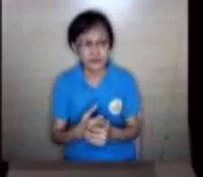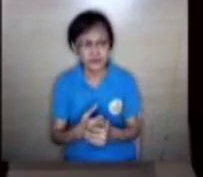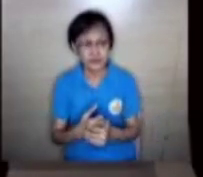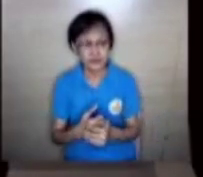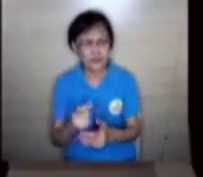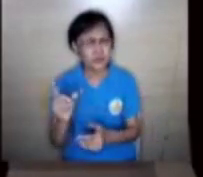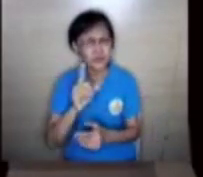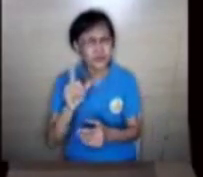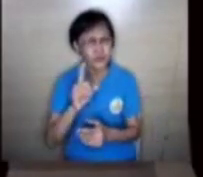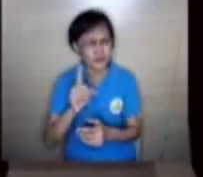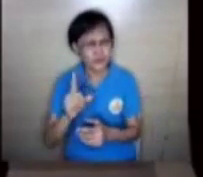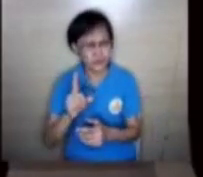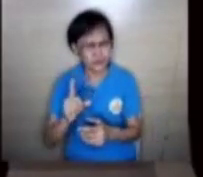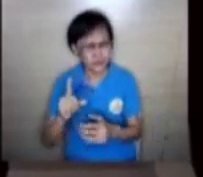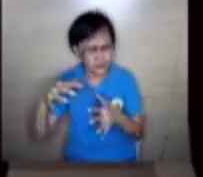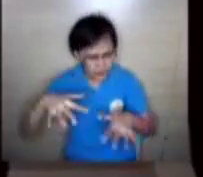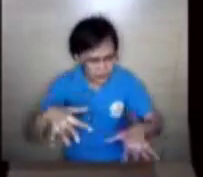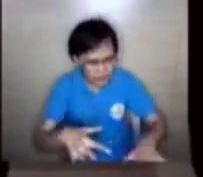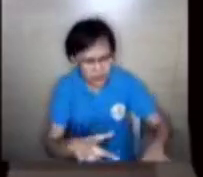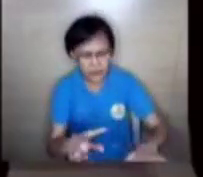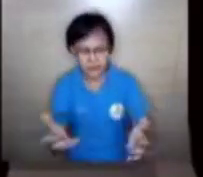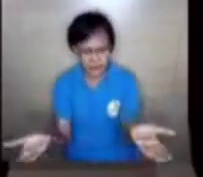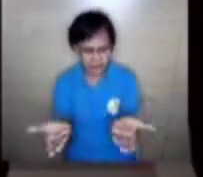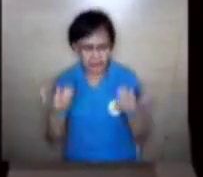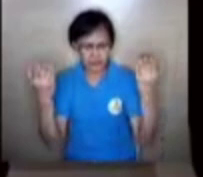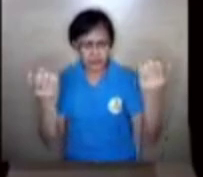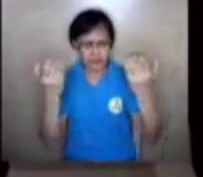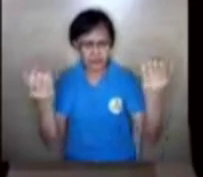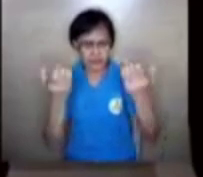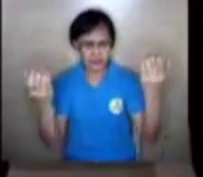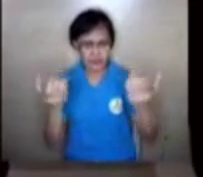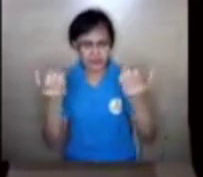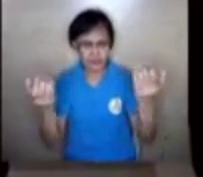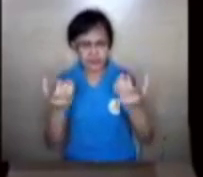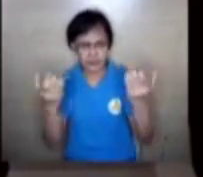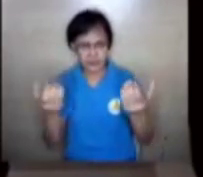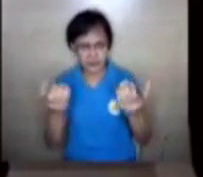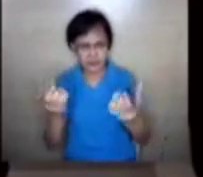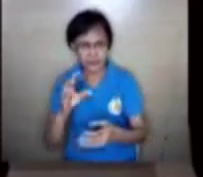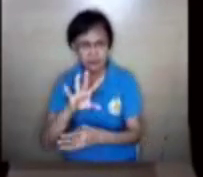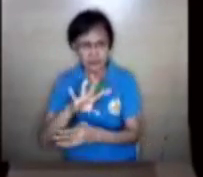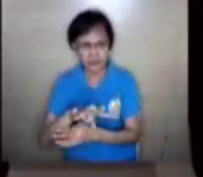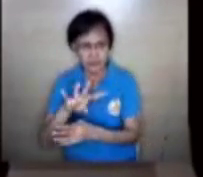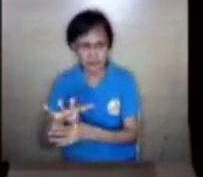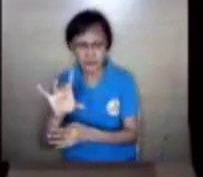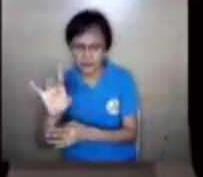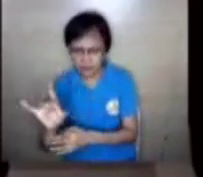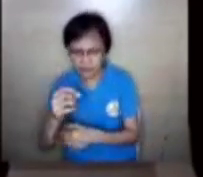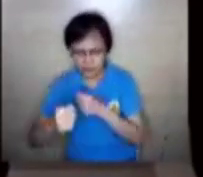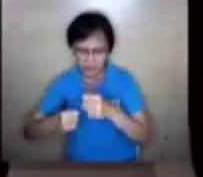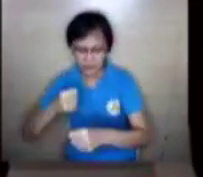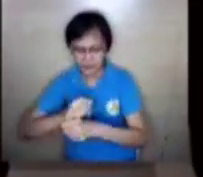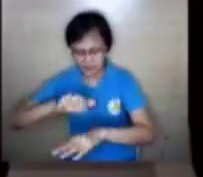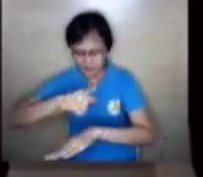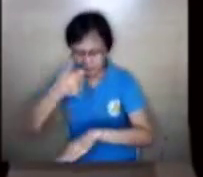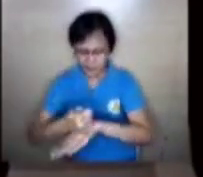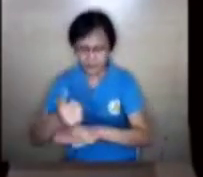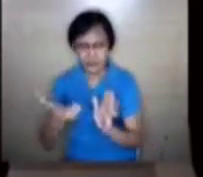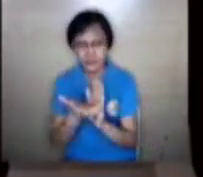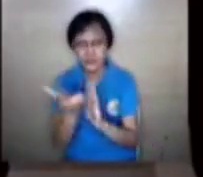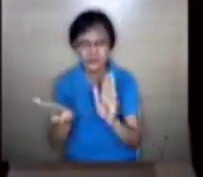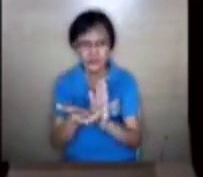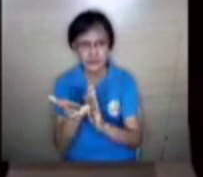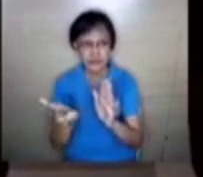umaagos sa ating pagdiriwang ng ating 448 pagkakatatag ng lungsod ng Pasig. At